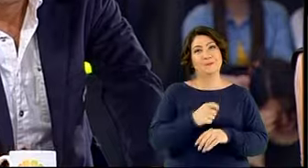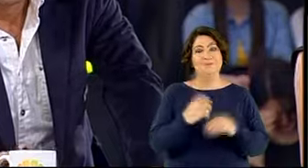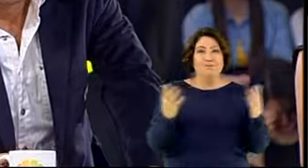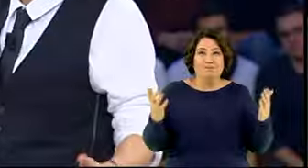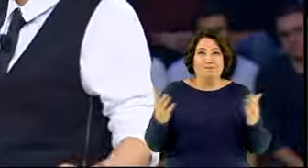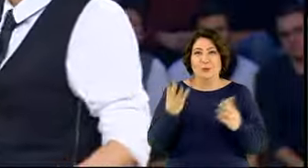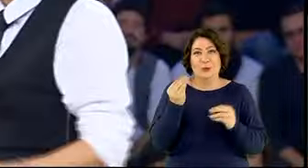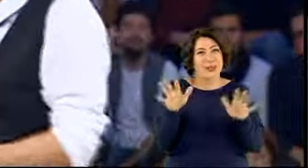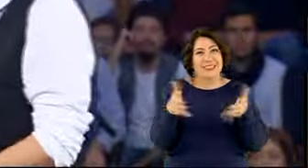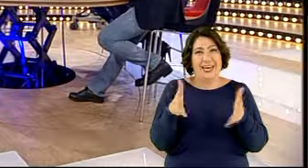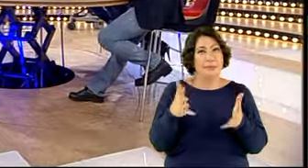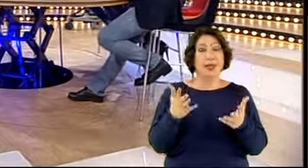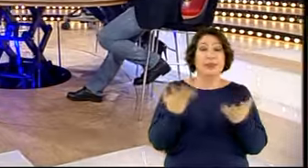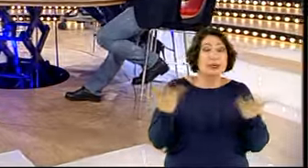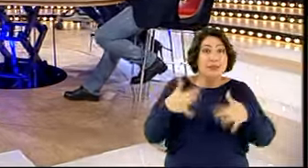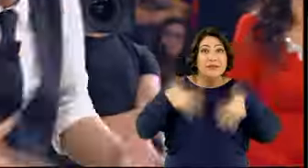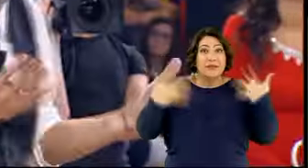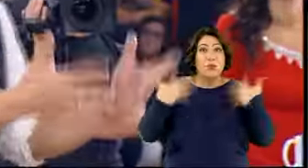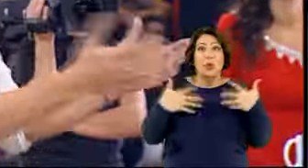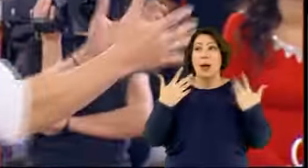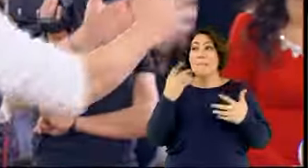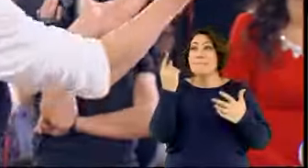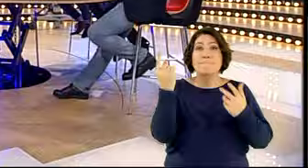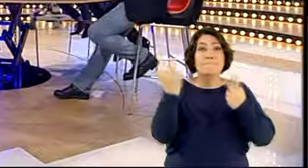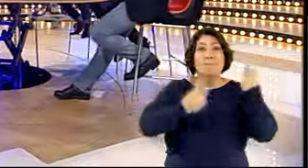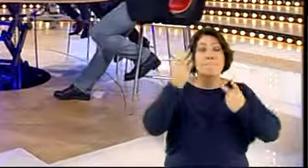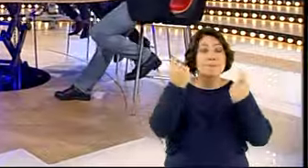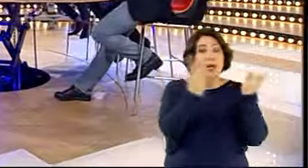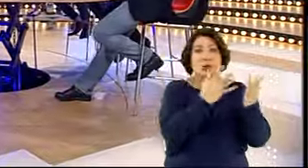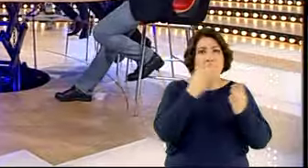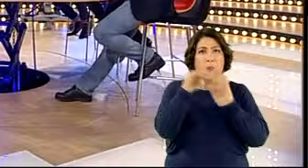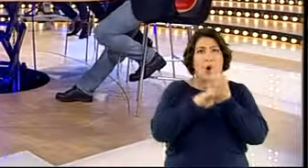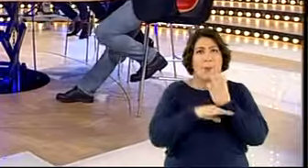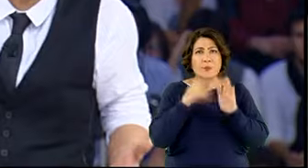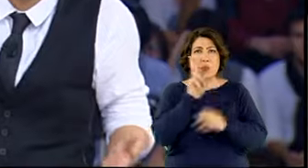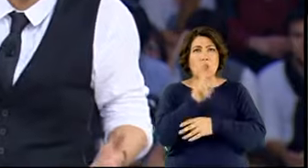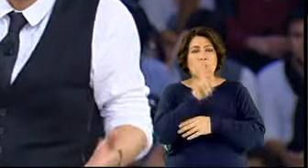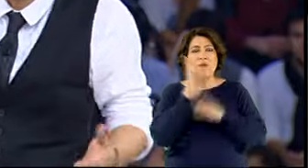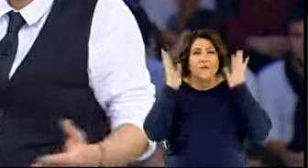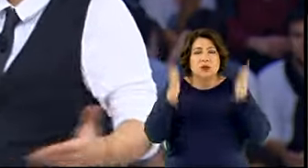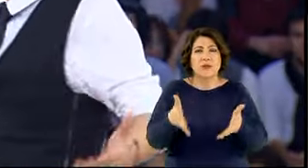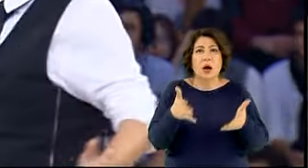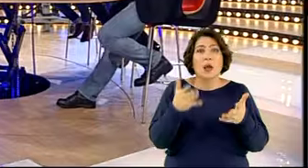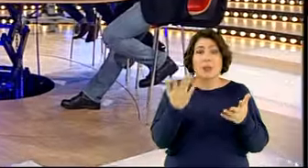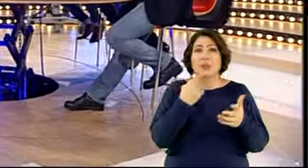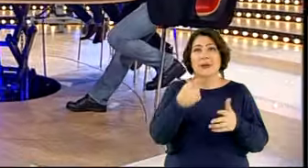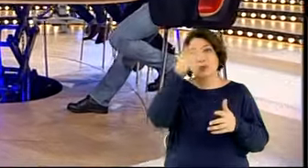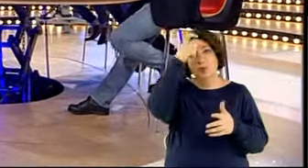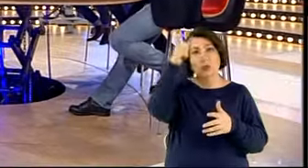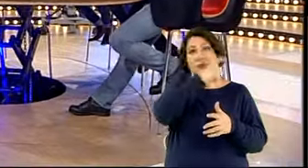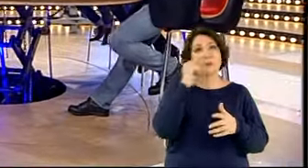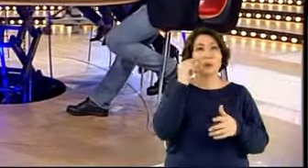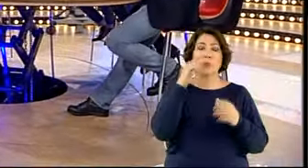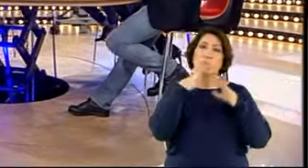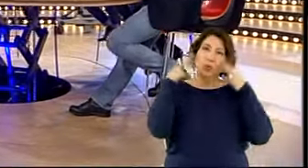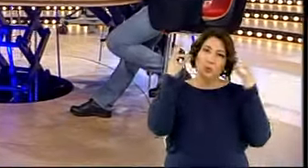Yani çok acayip nasıl böyle seviniyorlar ana ve birkaç programdır böyle sevinenler görüyoruz. Yani demek ki Türk insanı mutlu